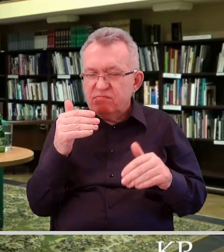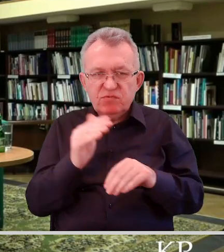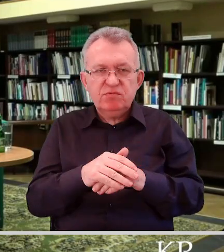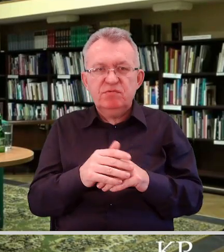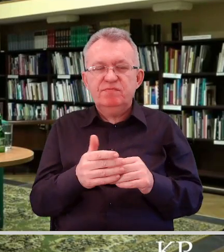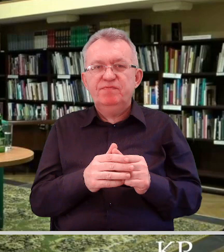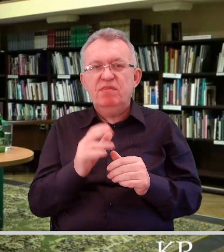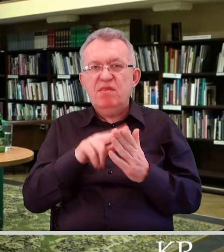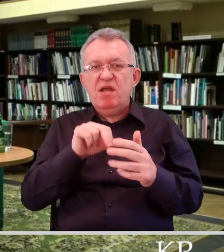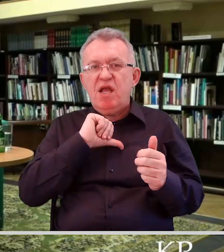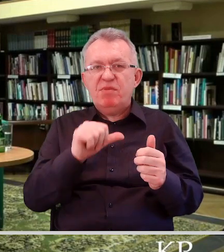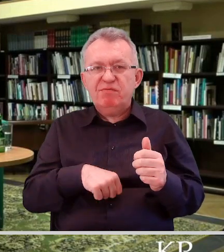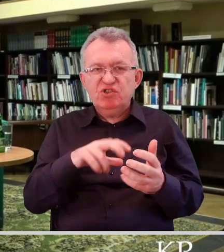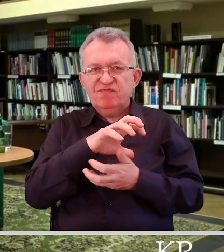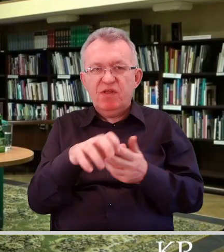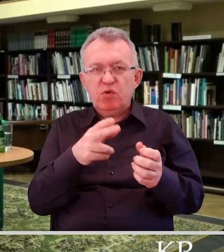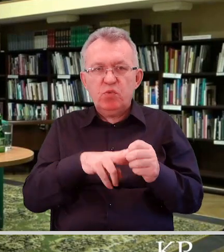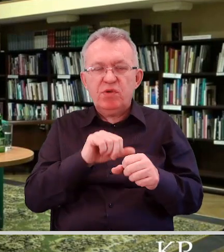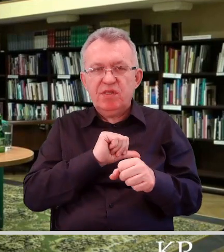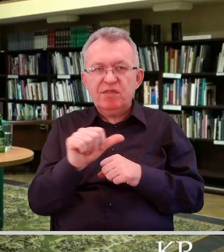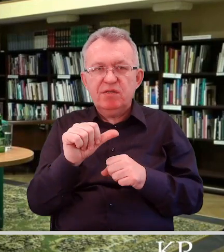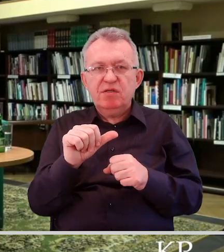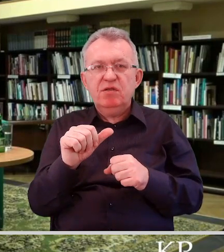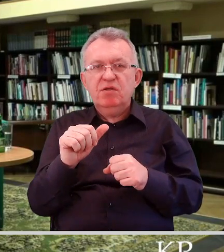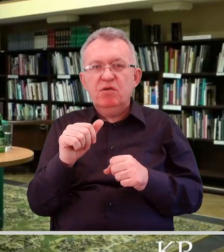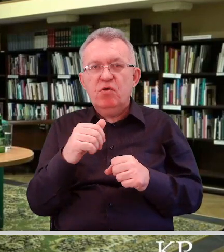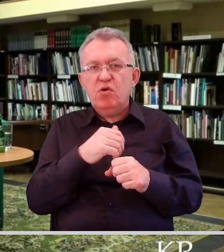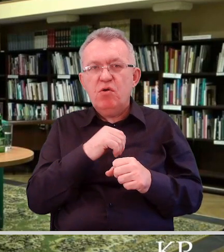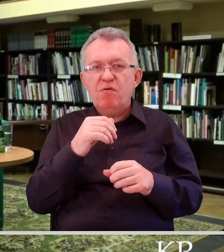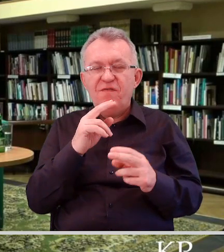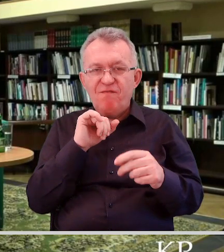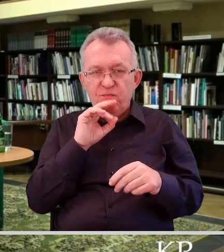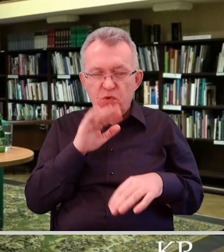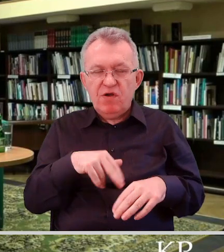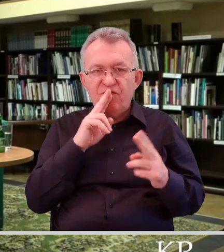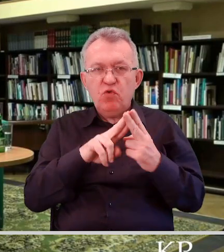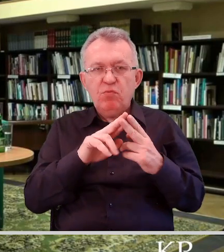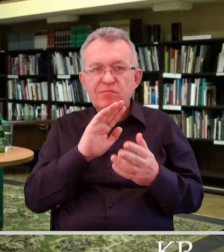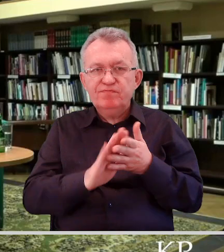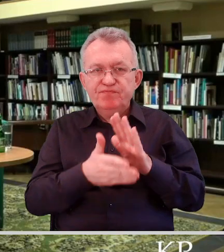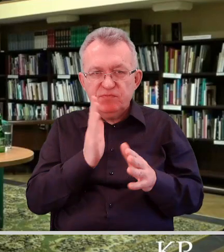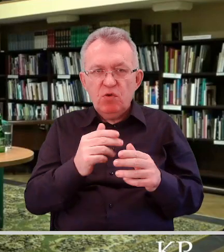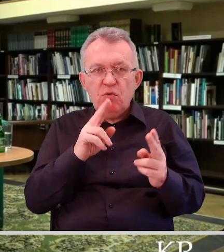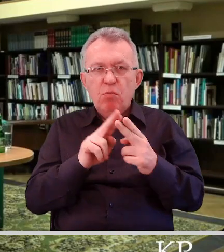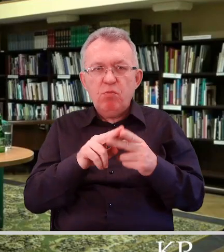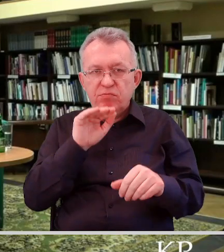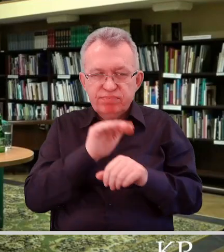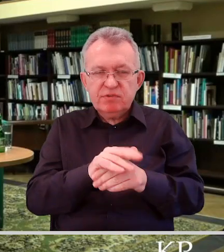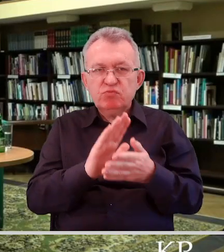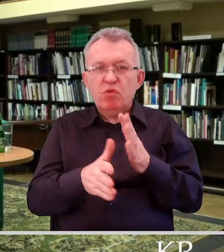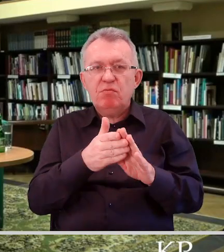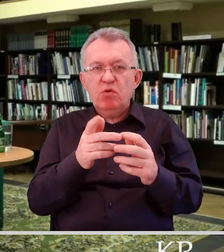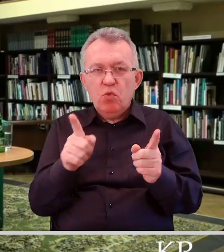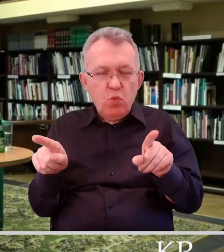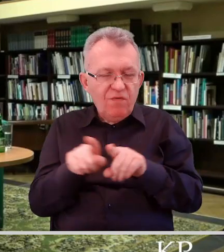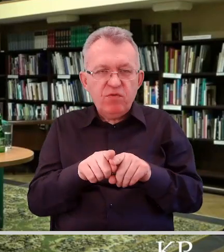ten kapitalistyczny świat, w którym faktycznie my się możemy w domu umówić, sprzątamy porówno, opiekujemy się dziećmi porówno,